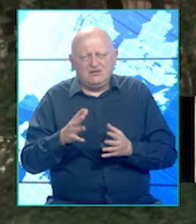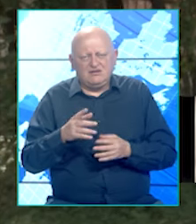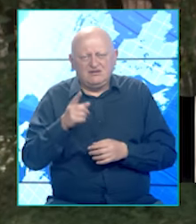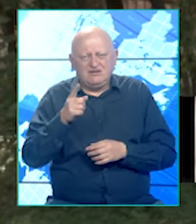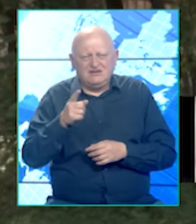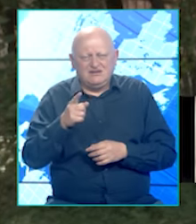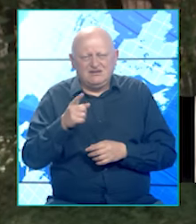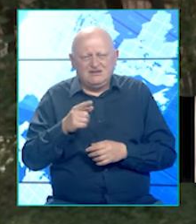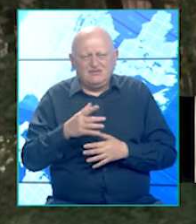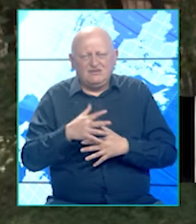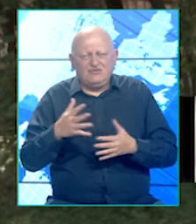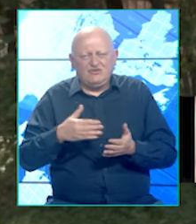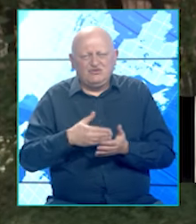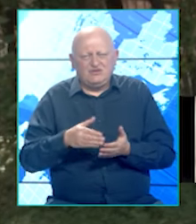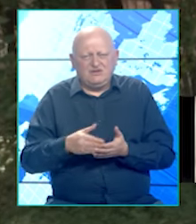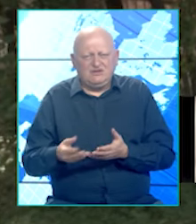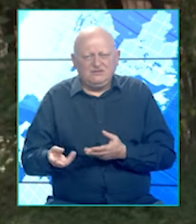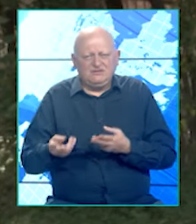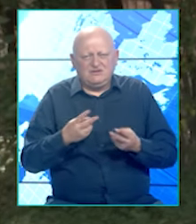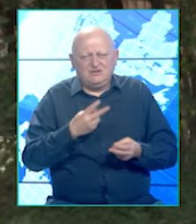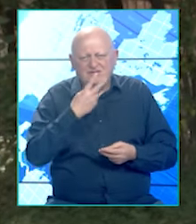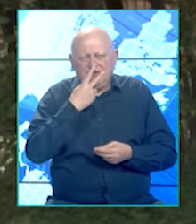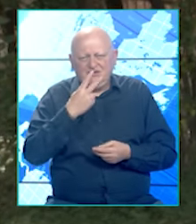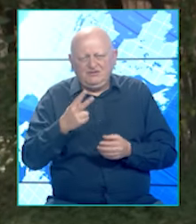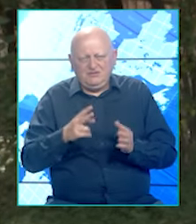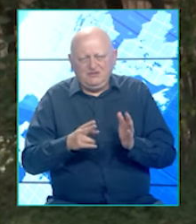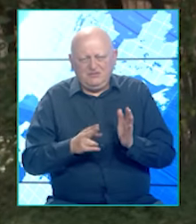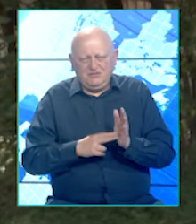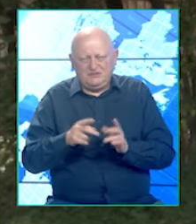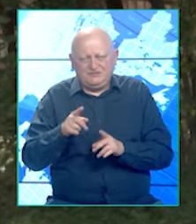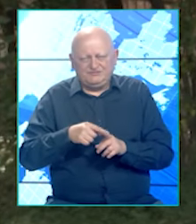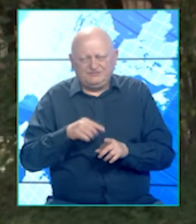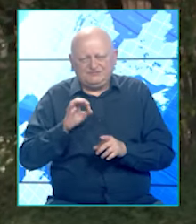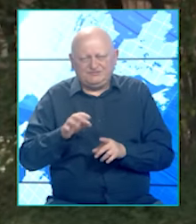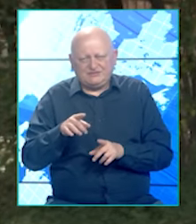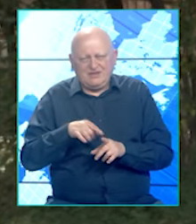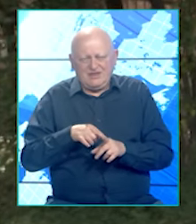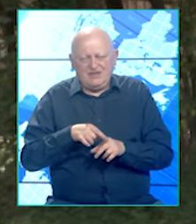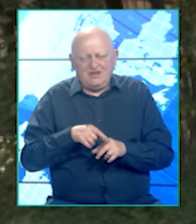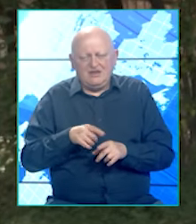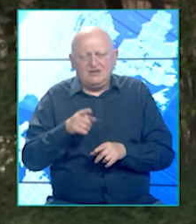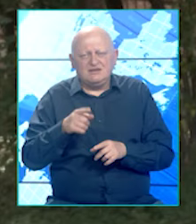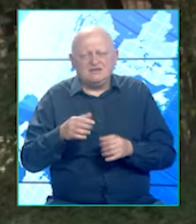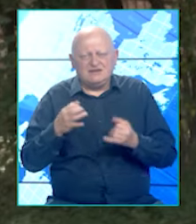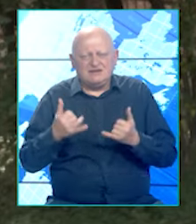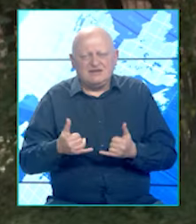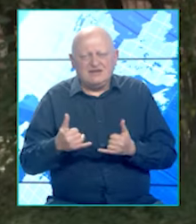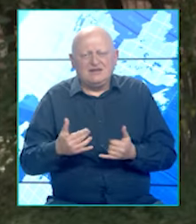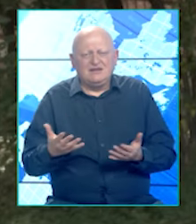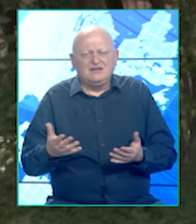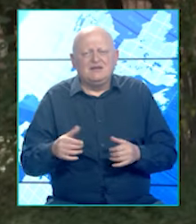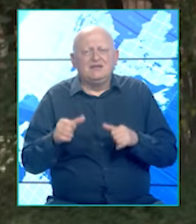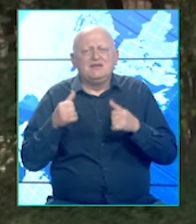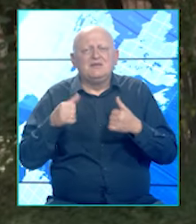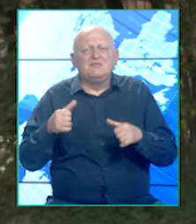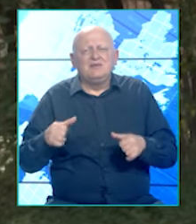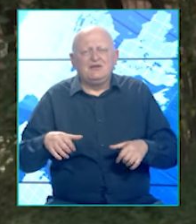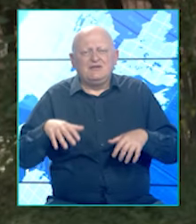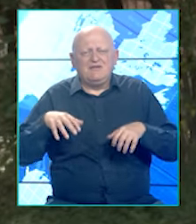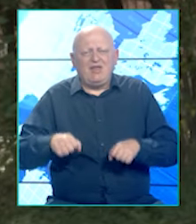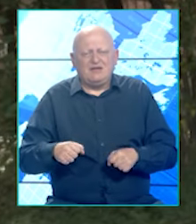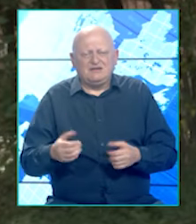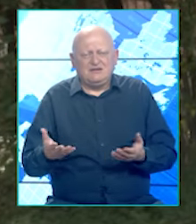njima uvećan trošak transporta za 2 miliona maraka mjesečno, svaki mjesec. I zaista je sad, ja bih rekao, prioritet